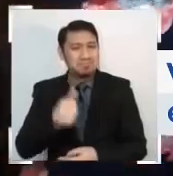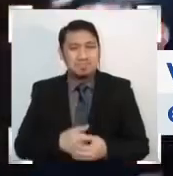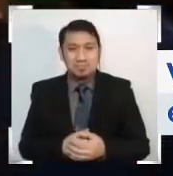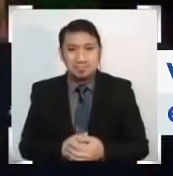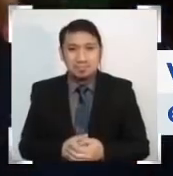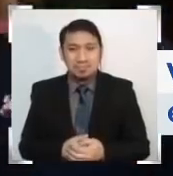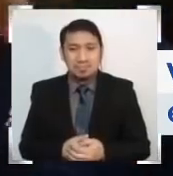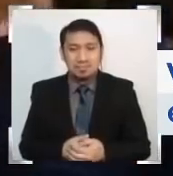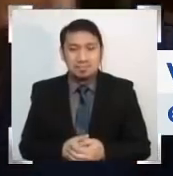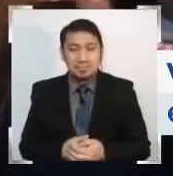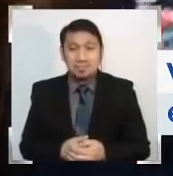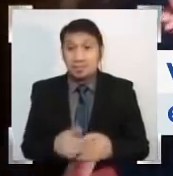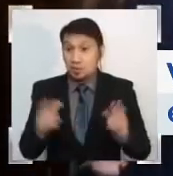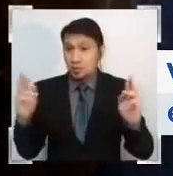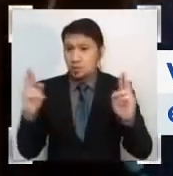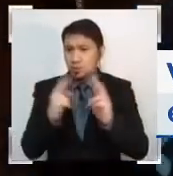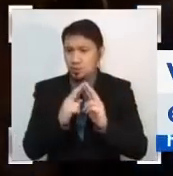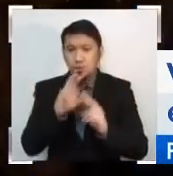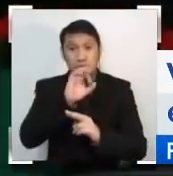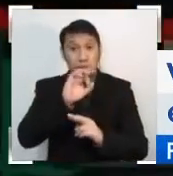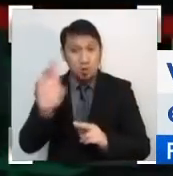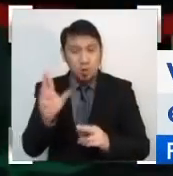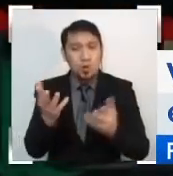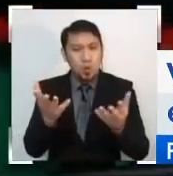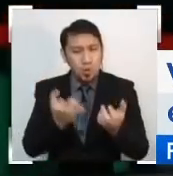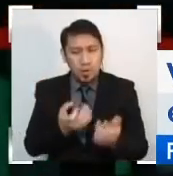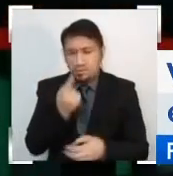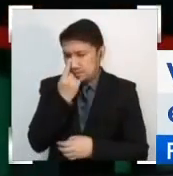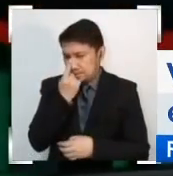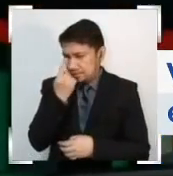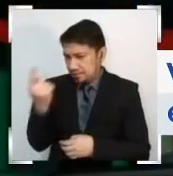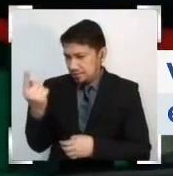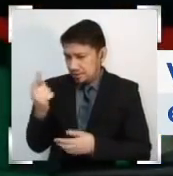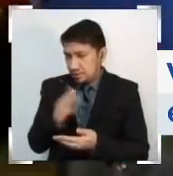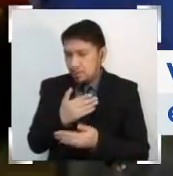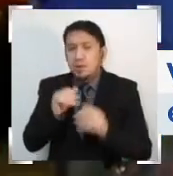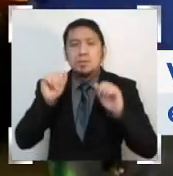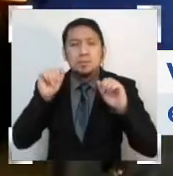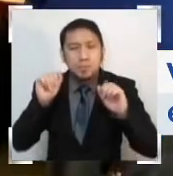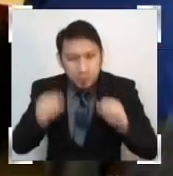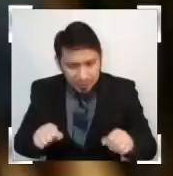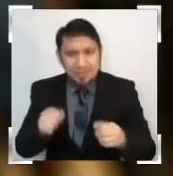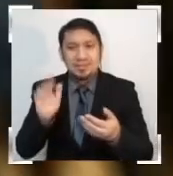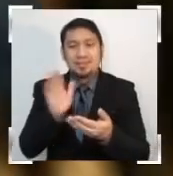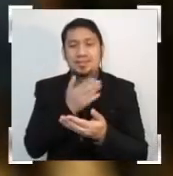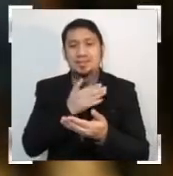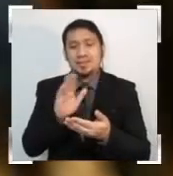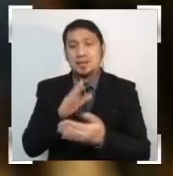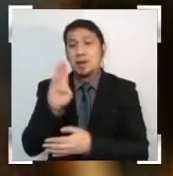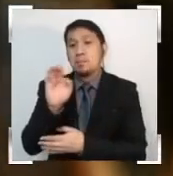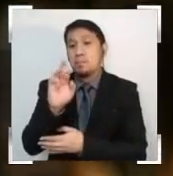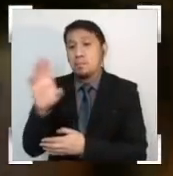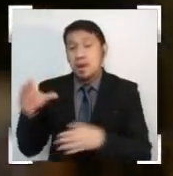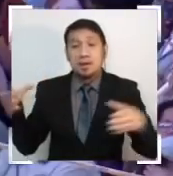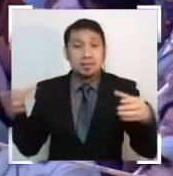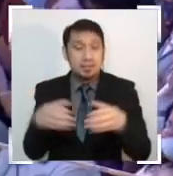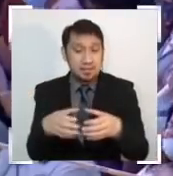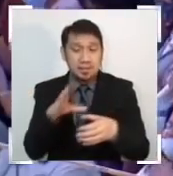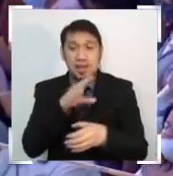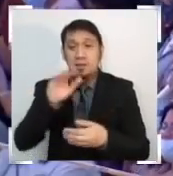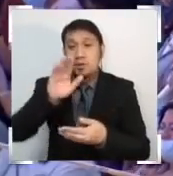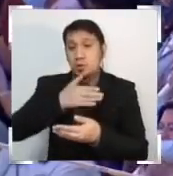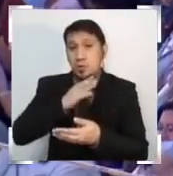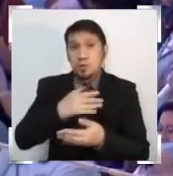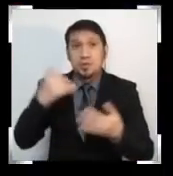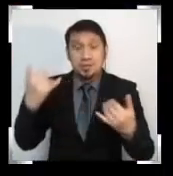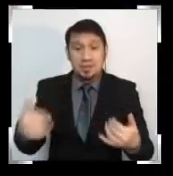Sa reunion man o kahit gusto magsolo sa kantahan, pwedeng-pwede na ulit ang videoke. Bars, clubs, concert halls at theaters ngayon alert level 2 ang